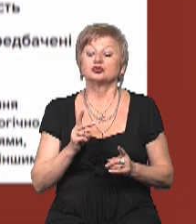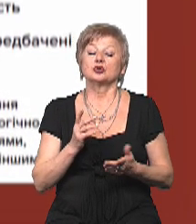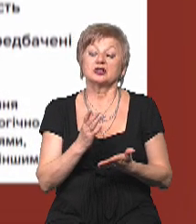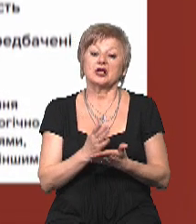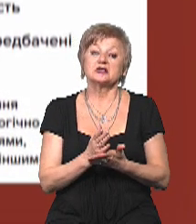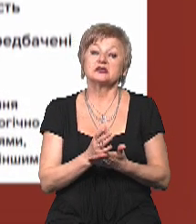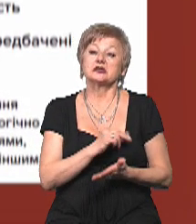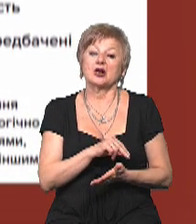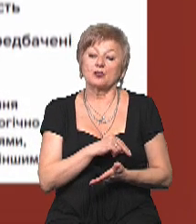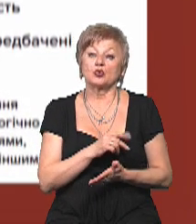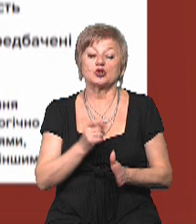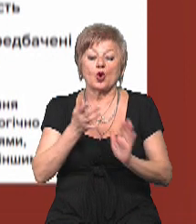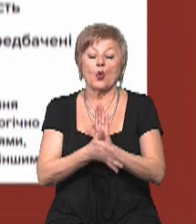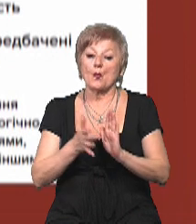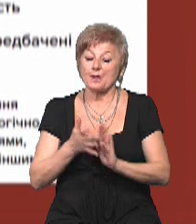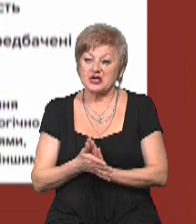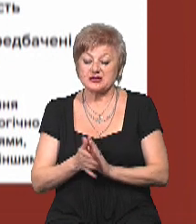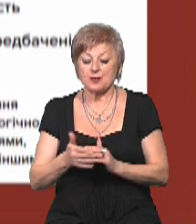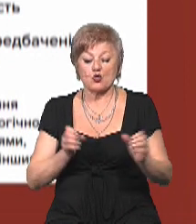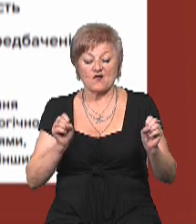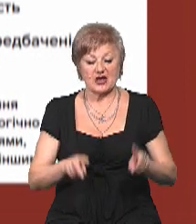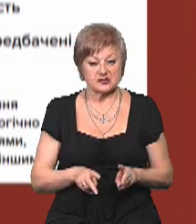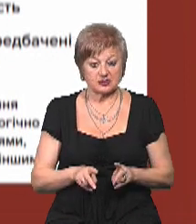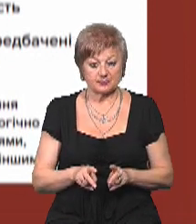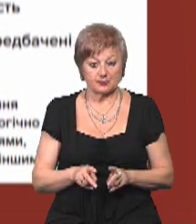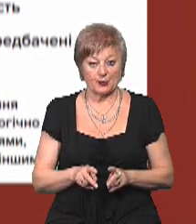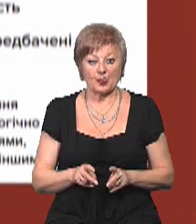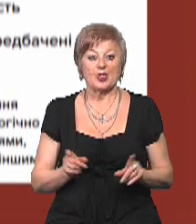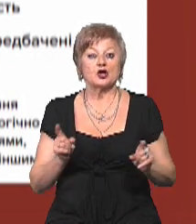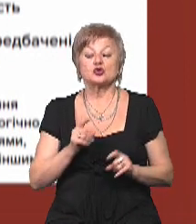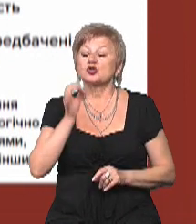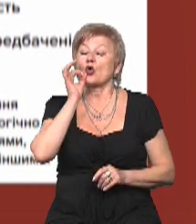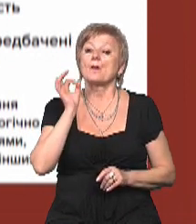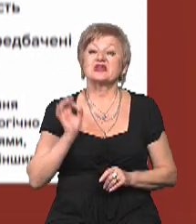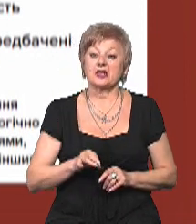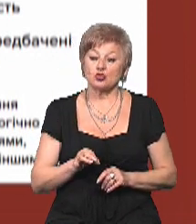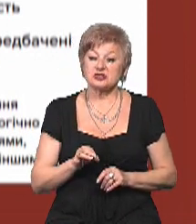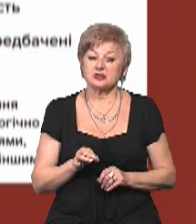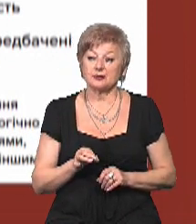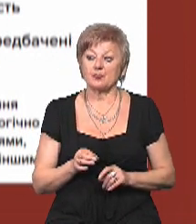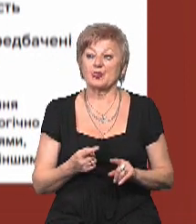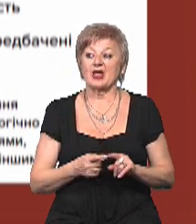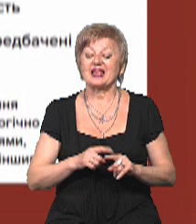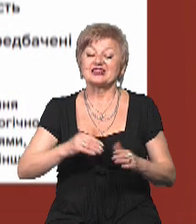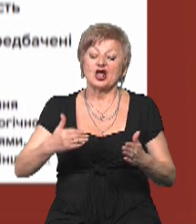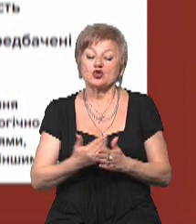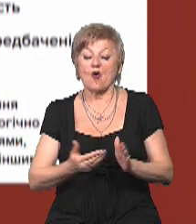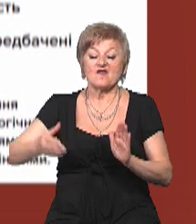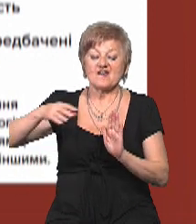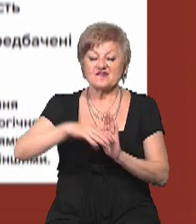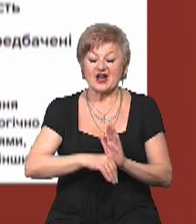та опановування професії. Щодо компетентності. Це нововведення,